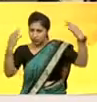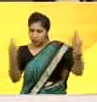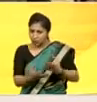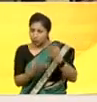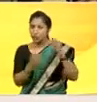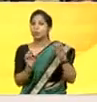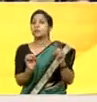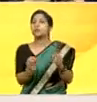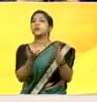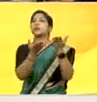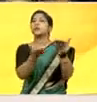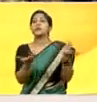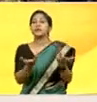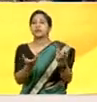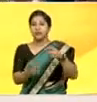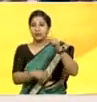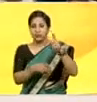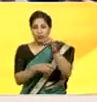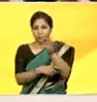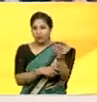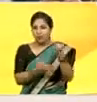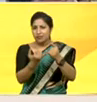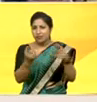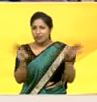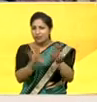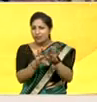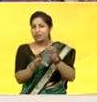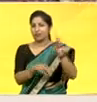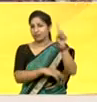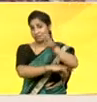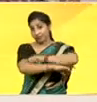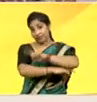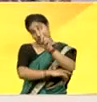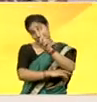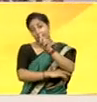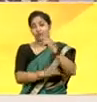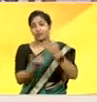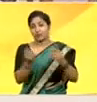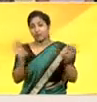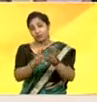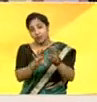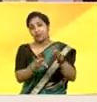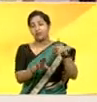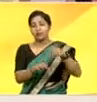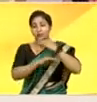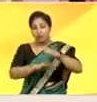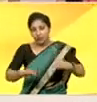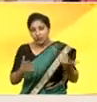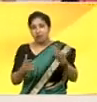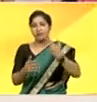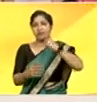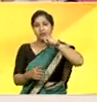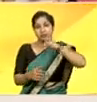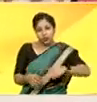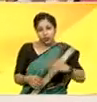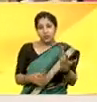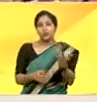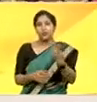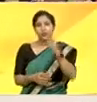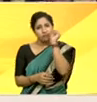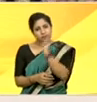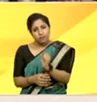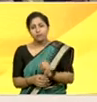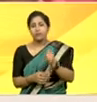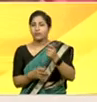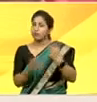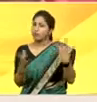शुरू की है। यहाँ हफ्ते में एक दिन हर रविवार बच्चे, युवा और